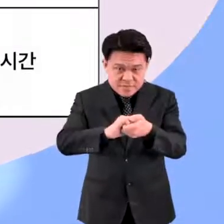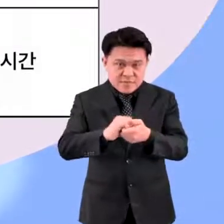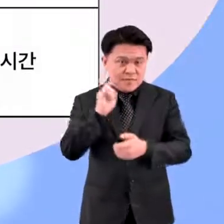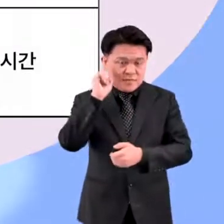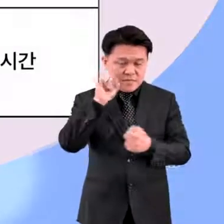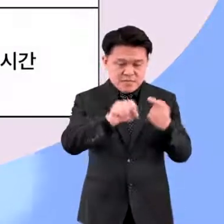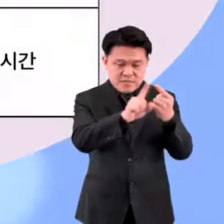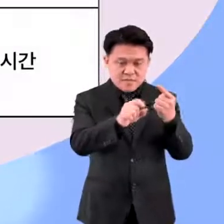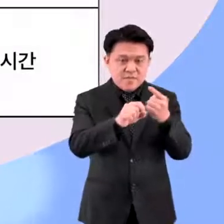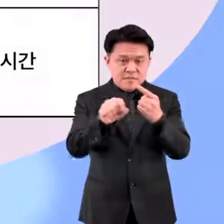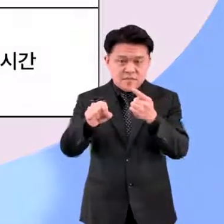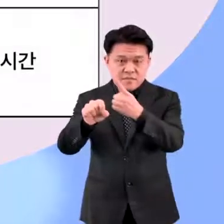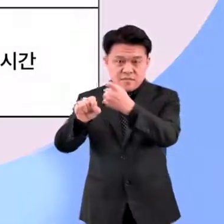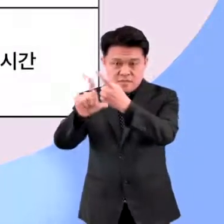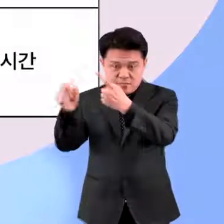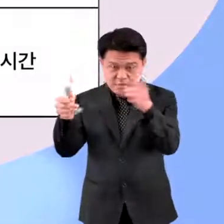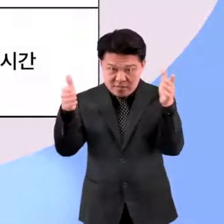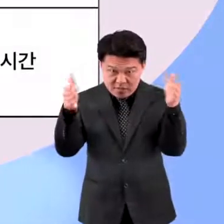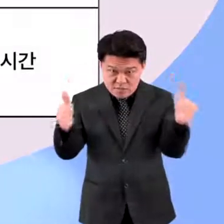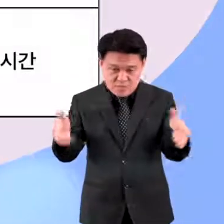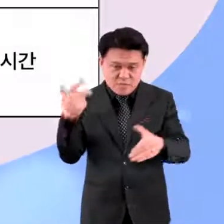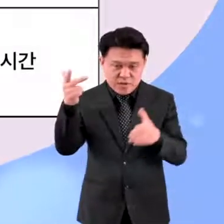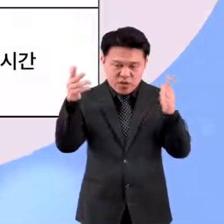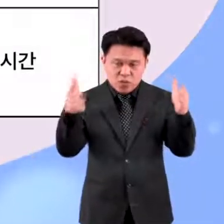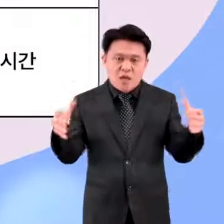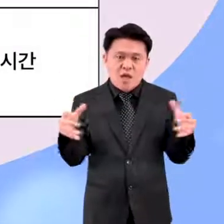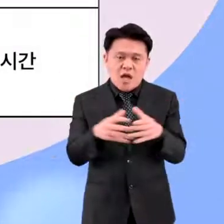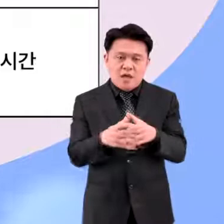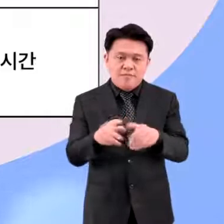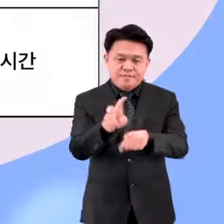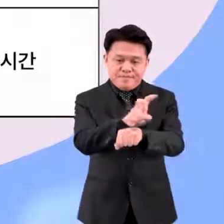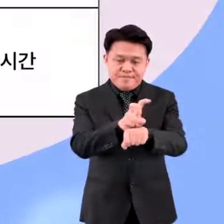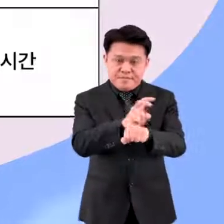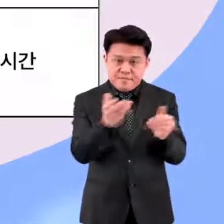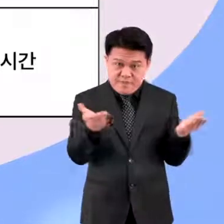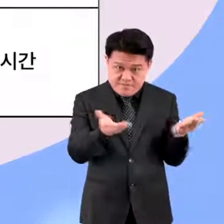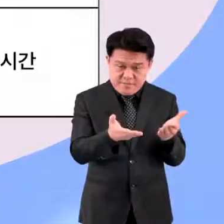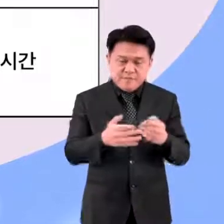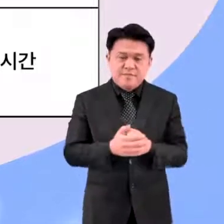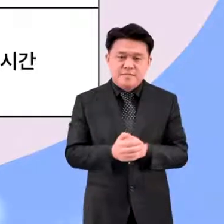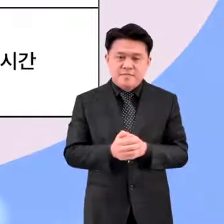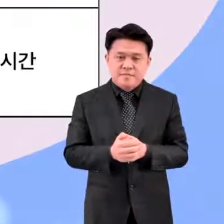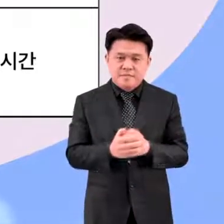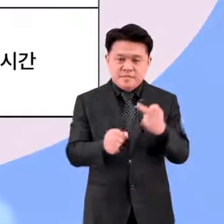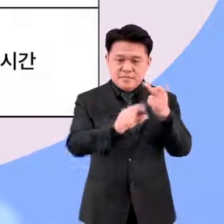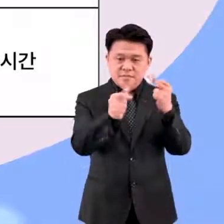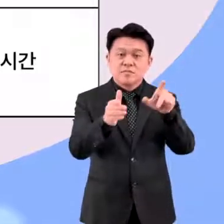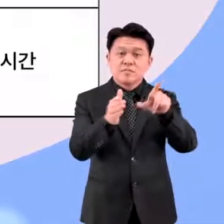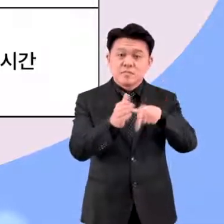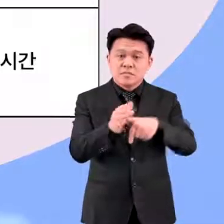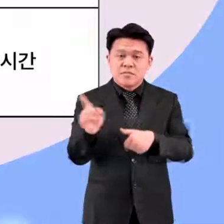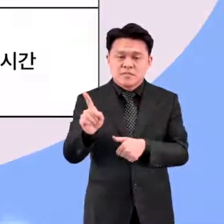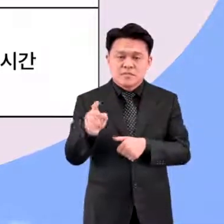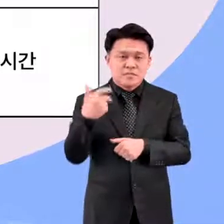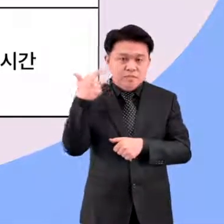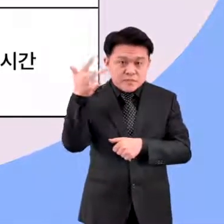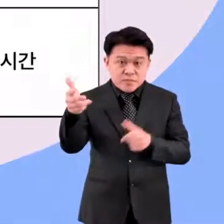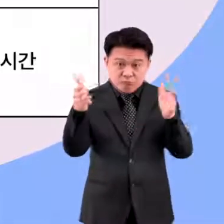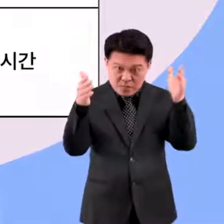시간제는 1월부터 11월까지 일주일에 총 20시간을 근무하고